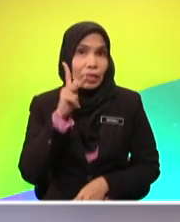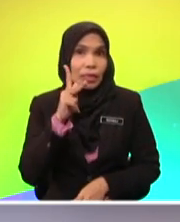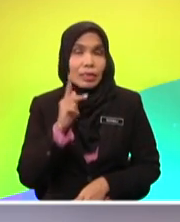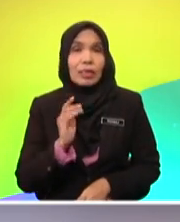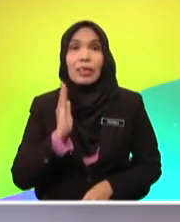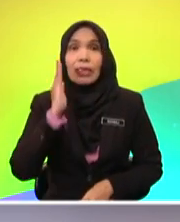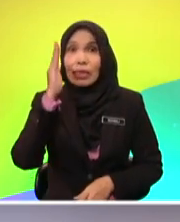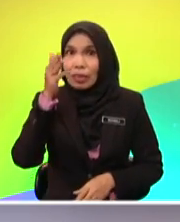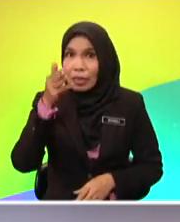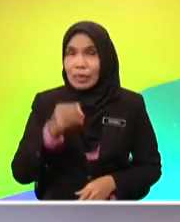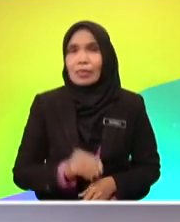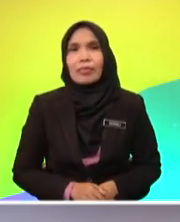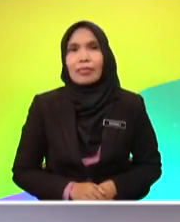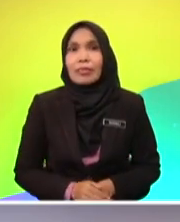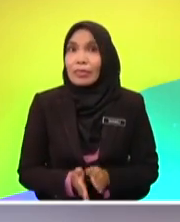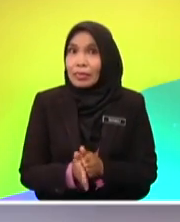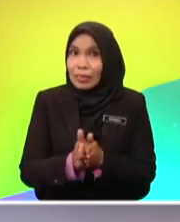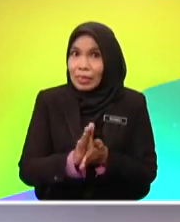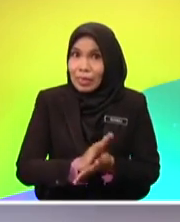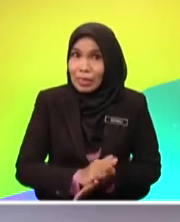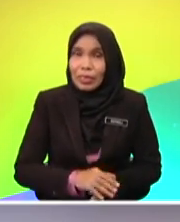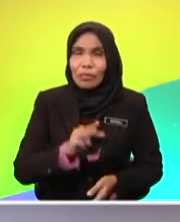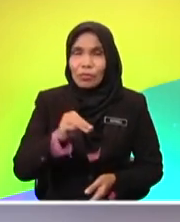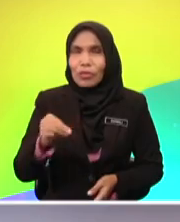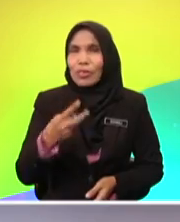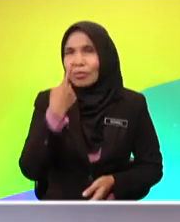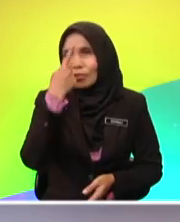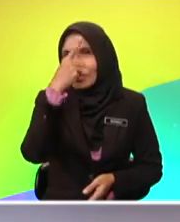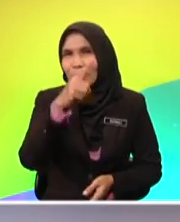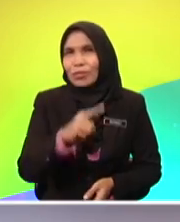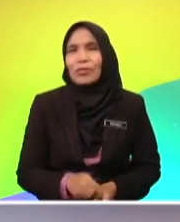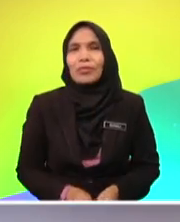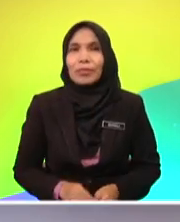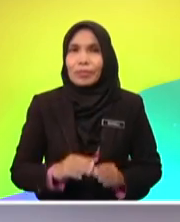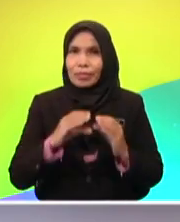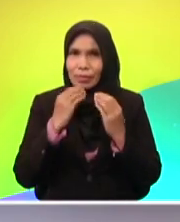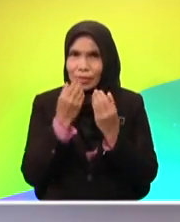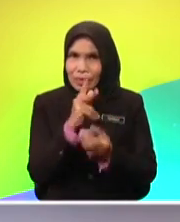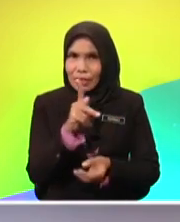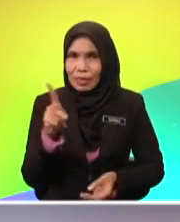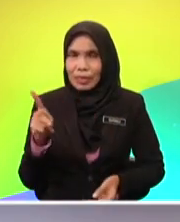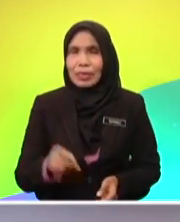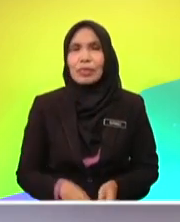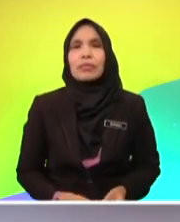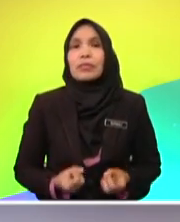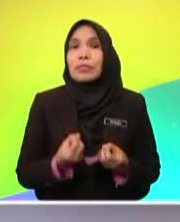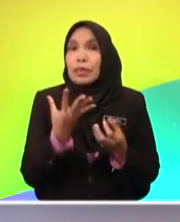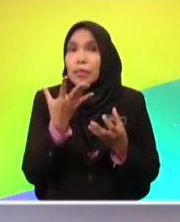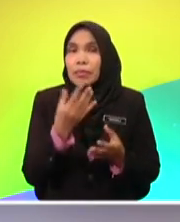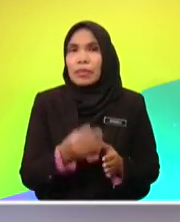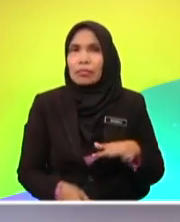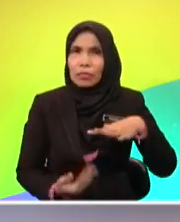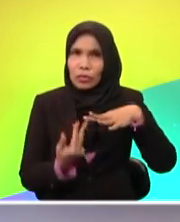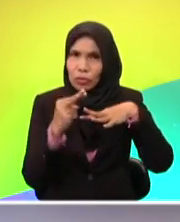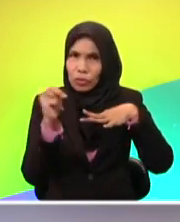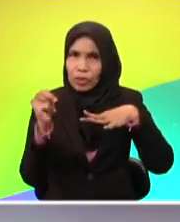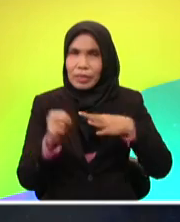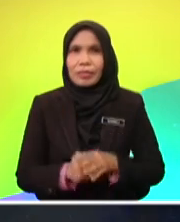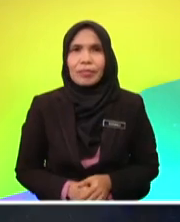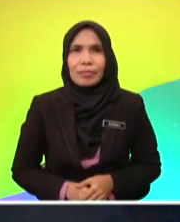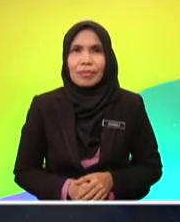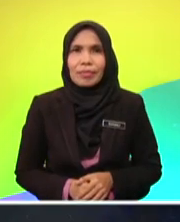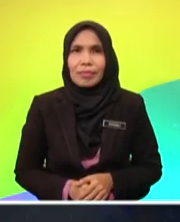sebagai murid pada hari ini untuk mengkelaskan beberapa tumbuhan berdasarkan gambar yang cikgu beri.